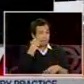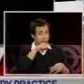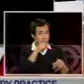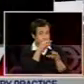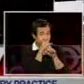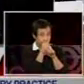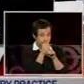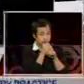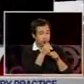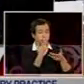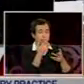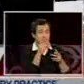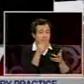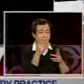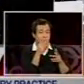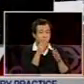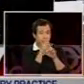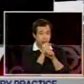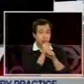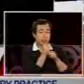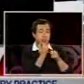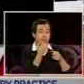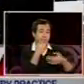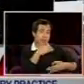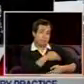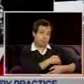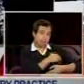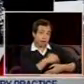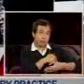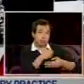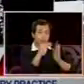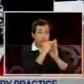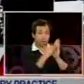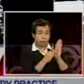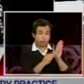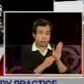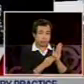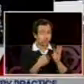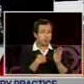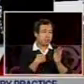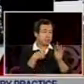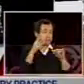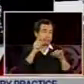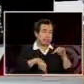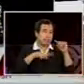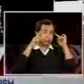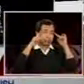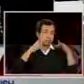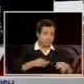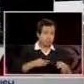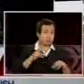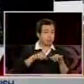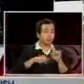bank records, ay hindi pa ho natin yan pwedeng hindi ho ako pwedeng makapagsabi noon. Ano po, hindi pa naman